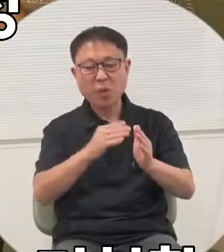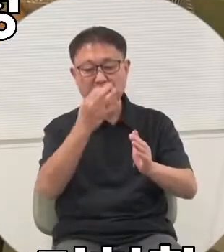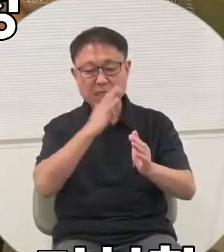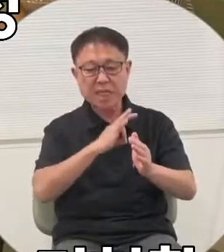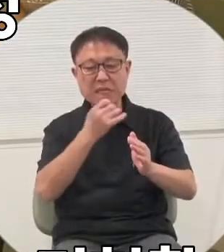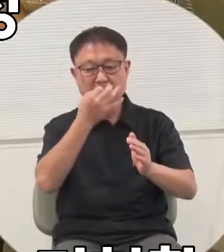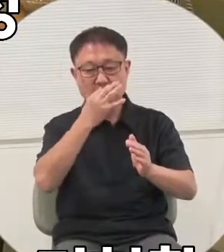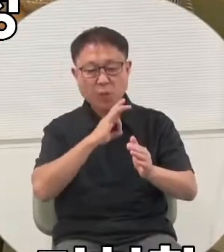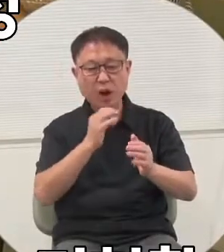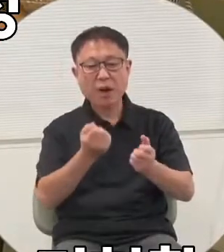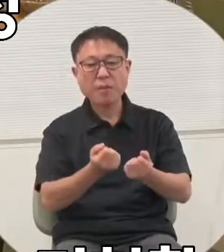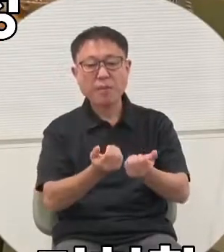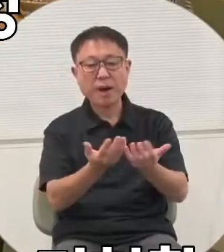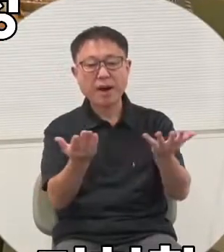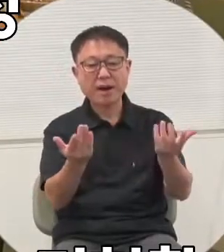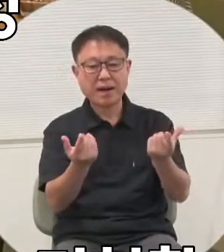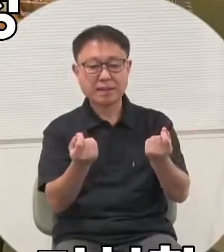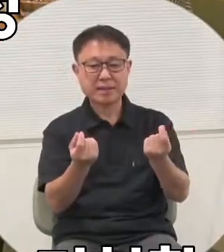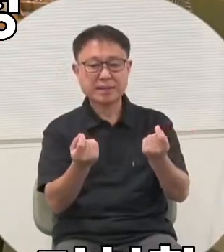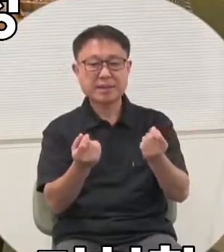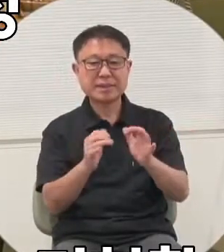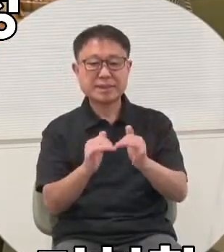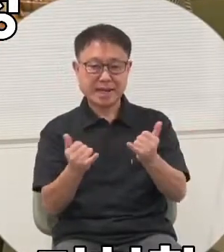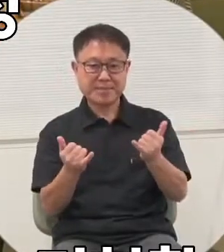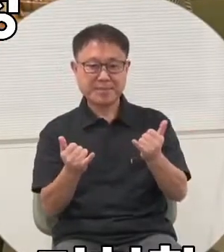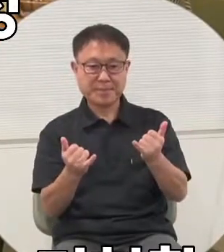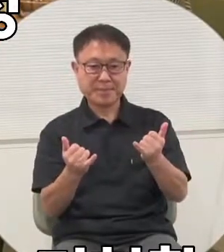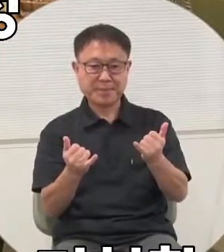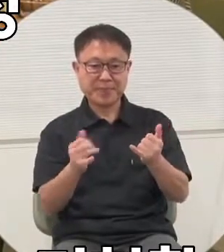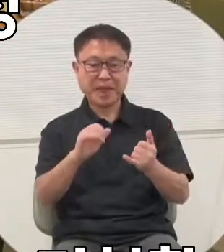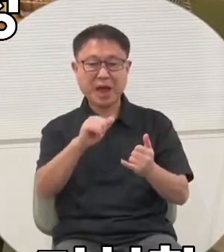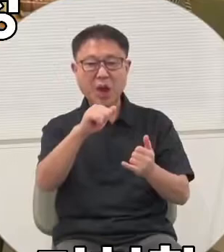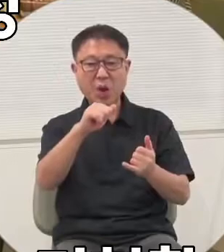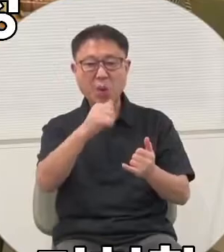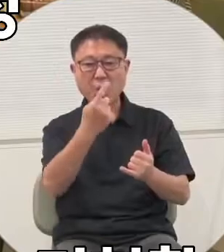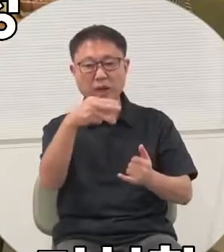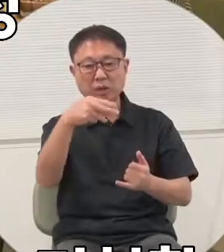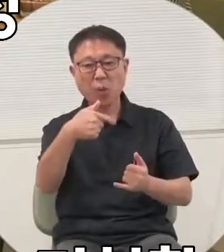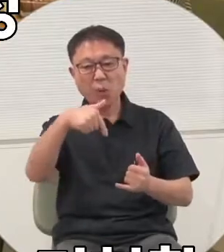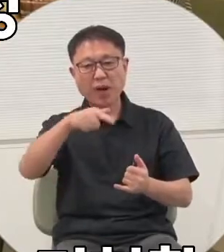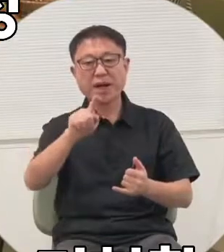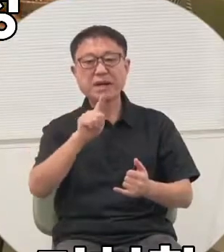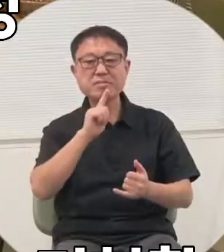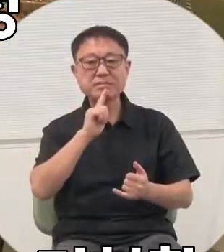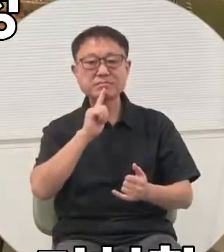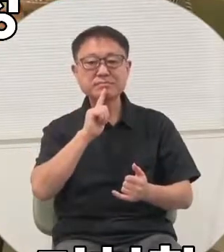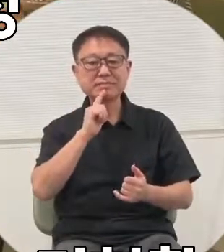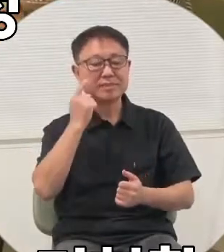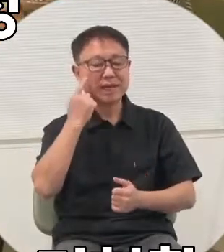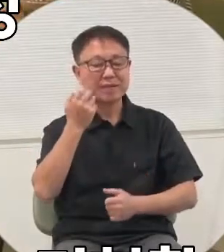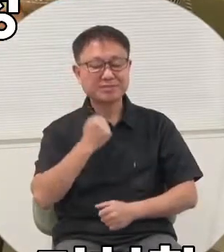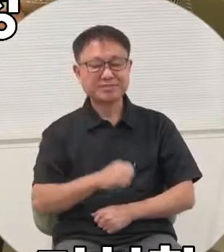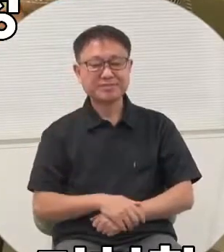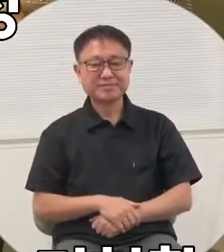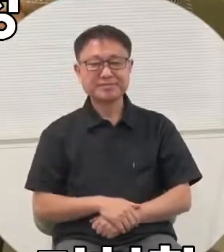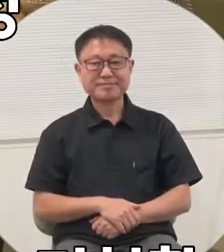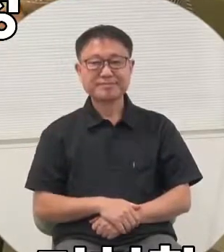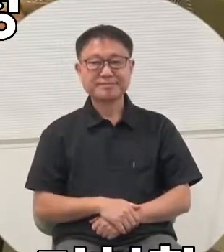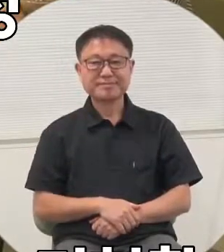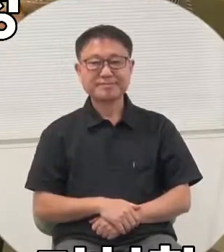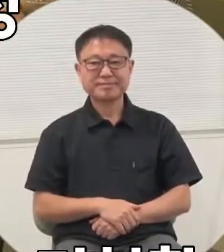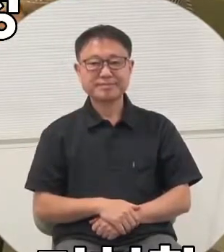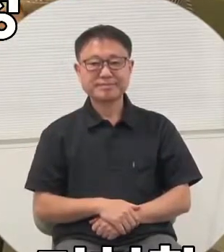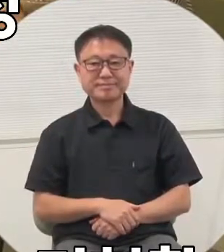효과를 나타낸다면 그런 활동들을 하시는 분이 전부 마을 활동가라고 저도 생각하고 그거에 대한